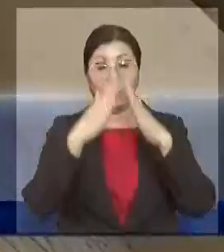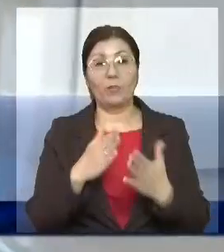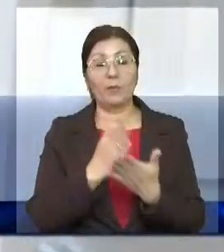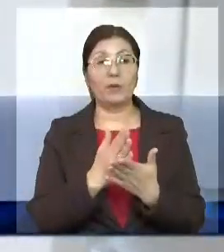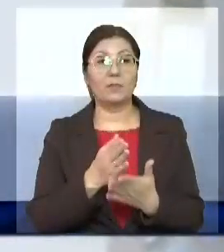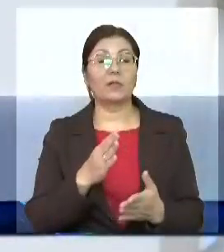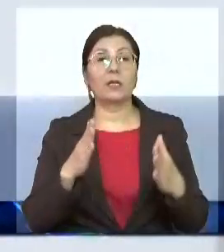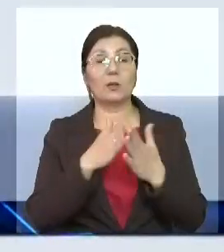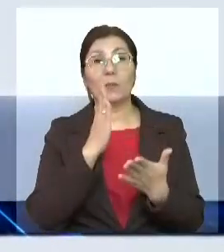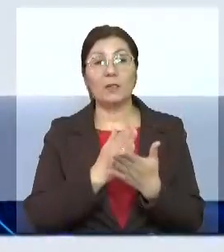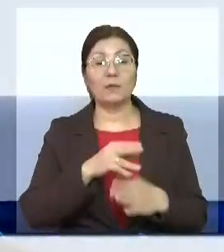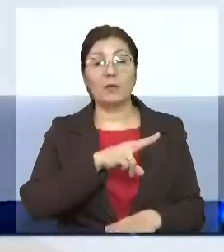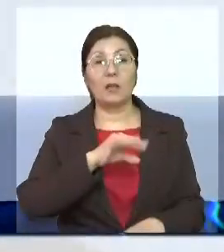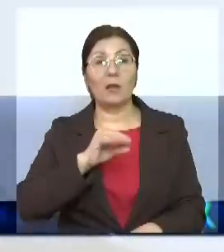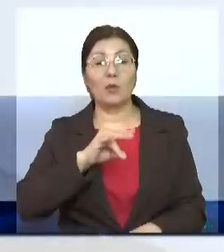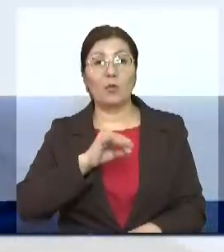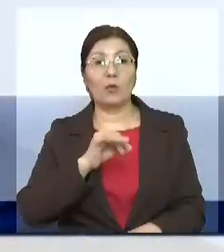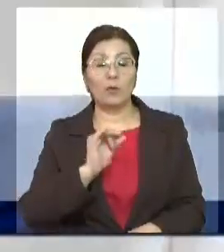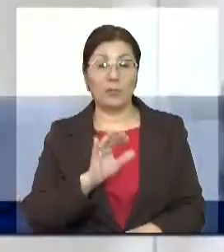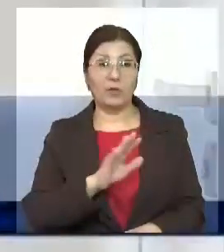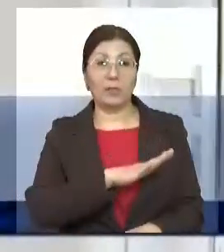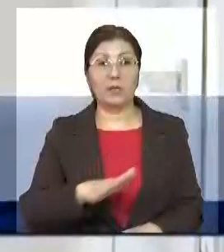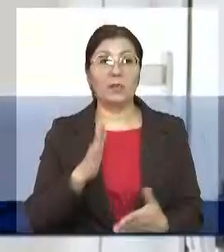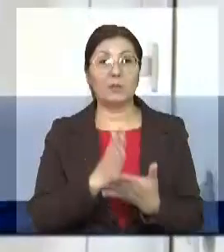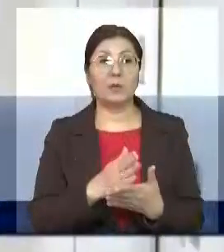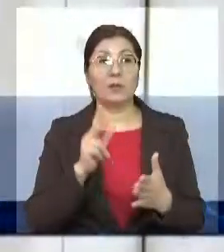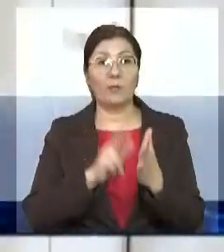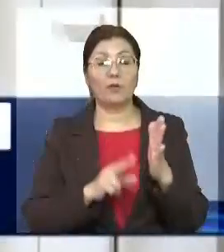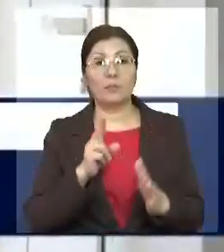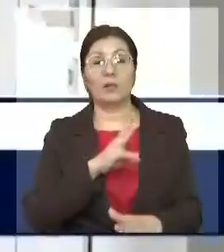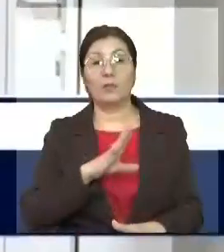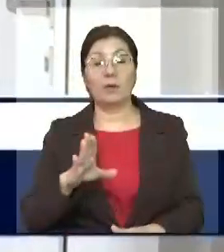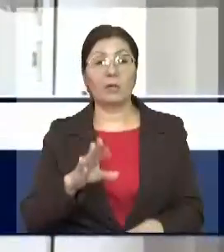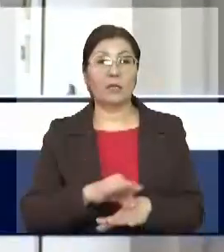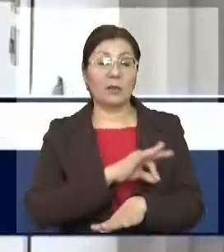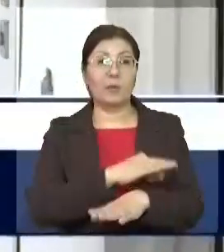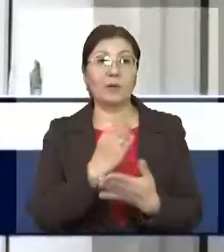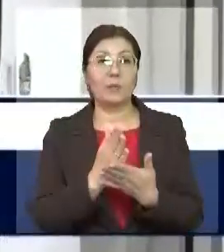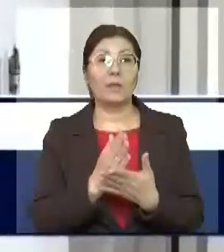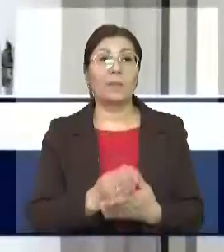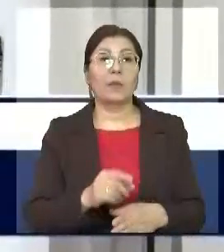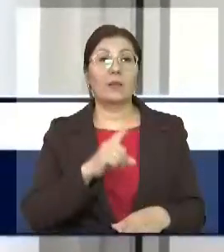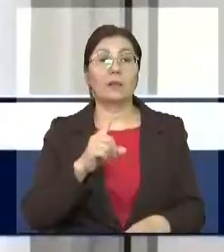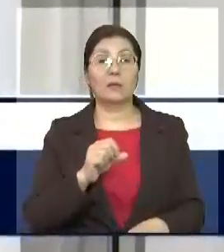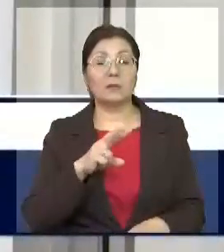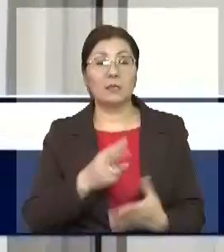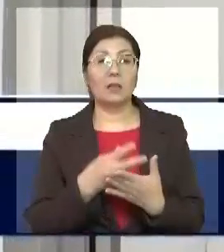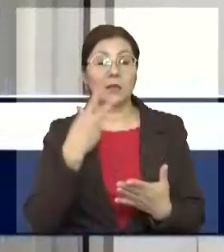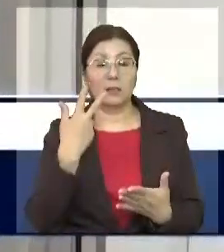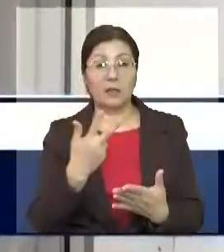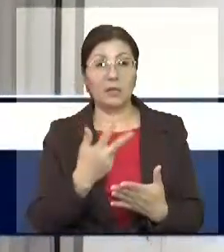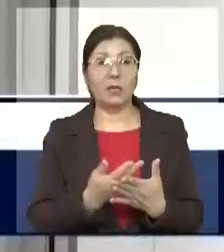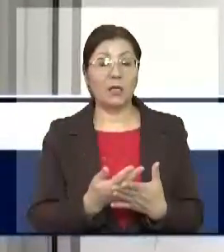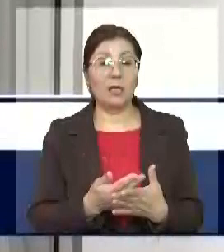некоторых домах уже застелен линолеум. Типовые дома площадью 80 квадратных метров. В них входит зал, 3 спальни, кухня,